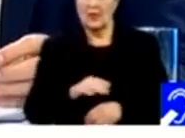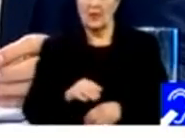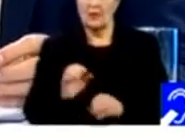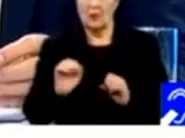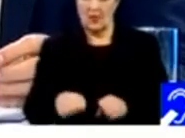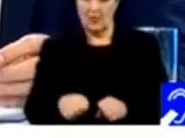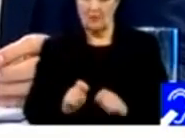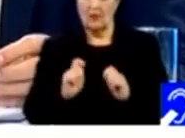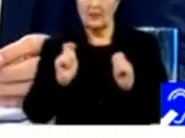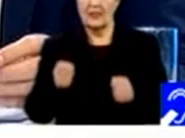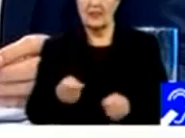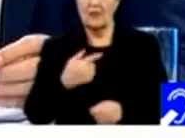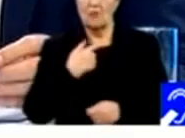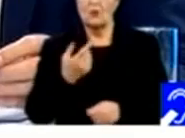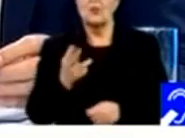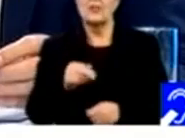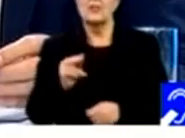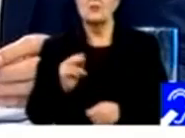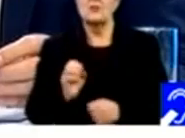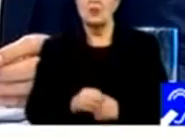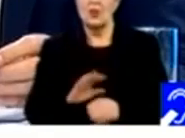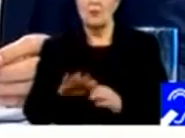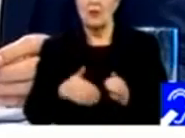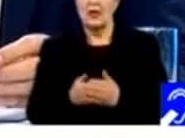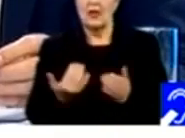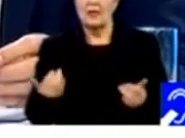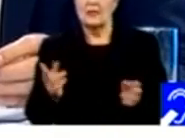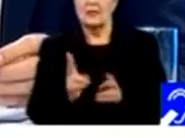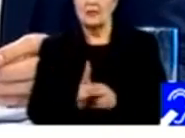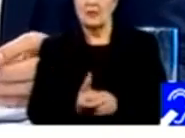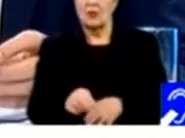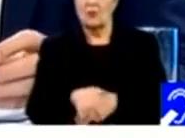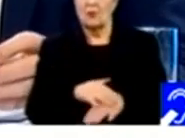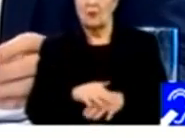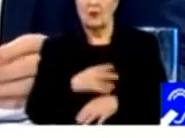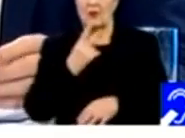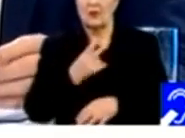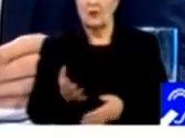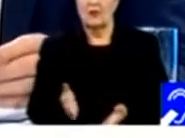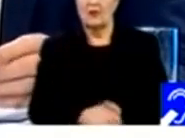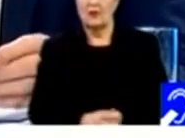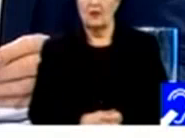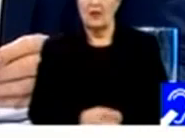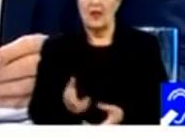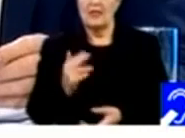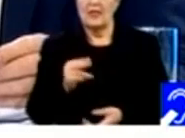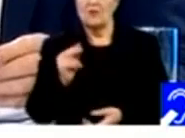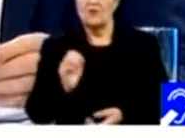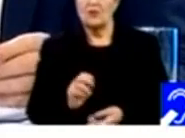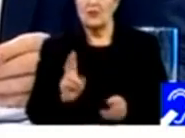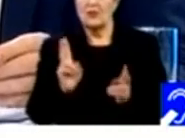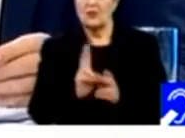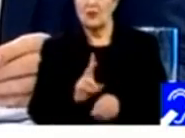ofere votul și de ce? Până astăzi nu ați avut întâlniri, cel puțin public noi nu cunoaștem acest lucru. De ce nu ați avut